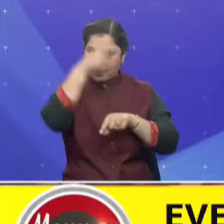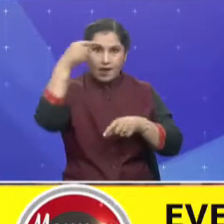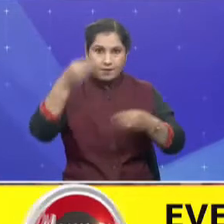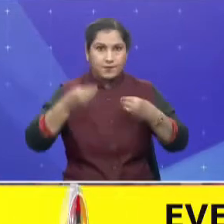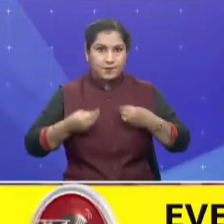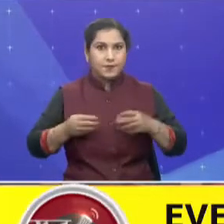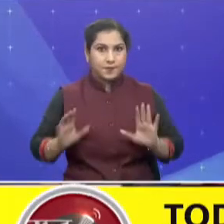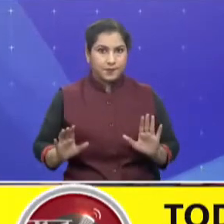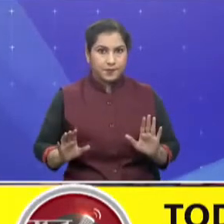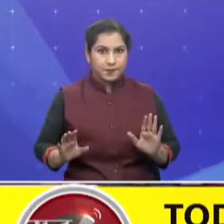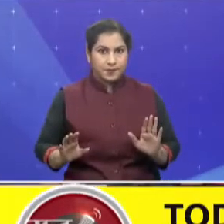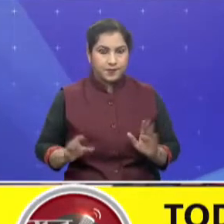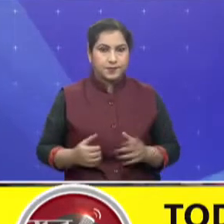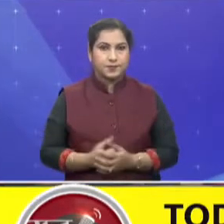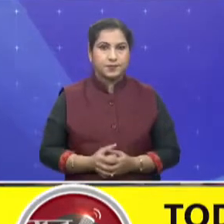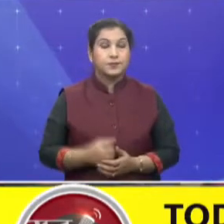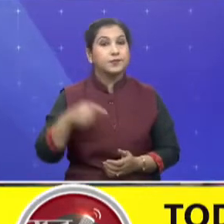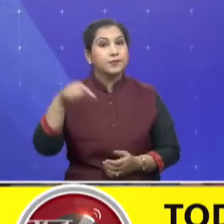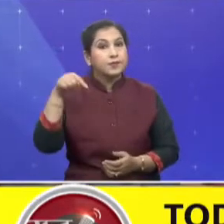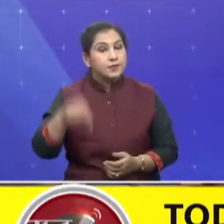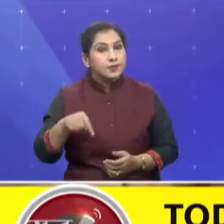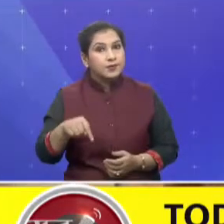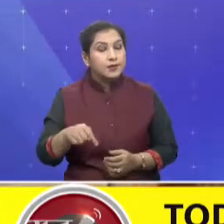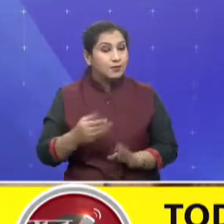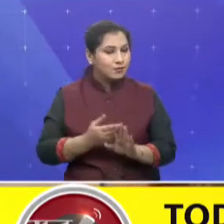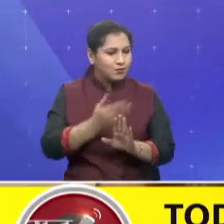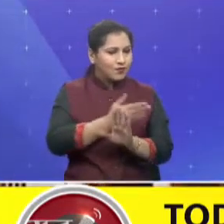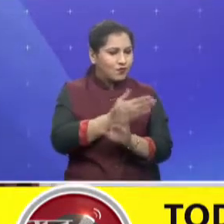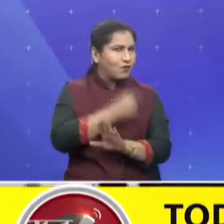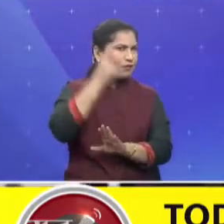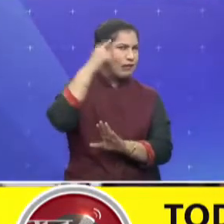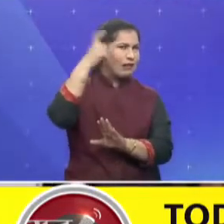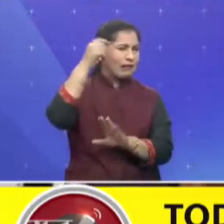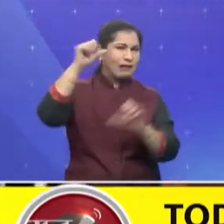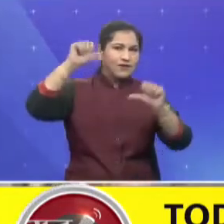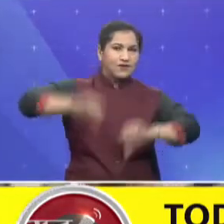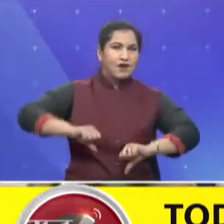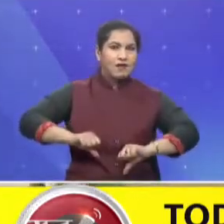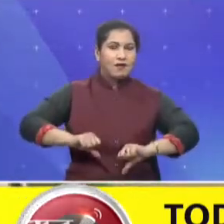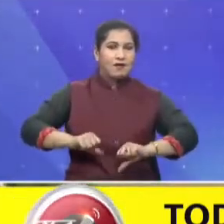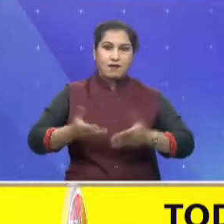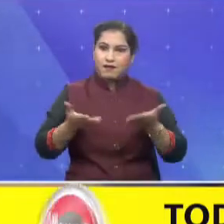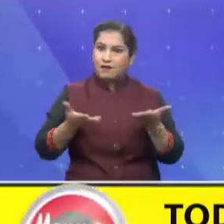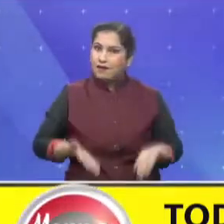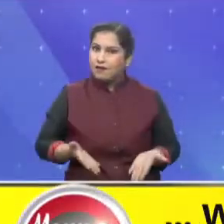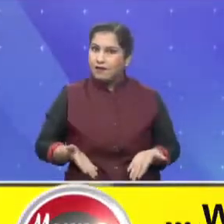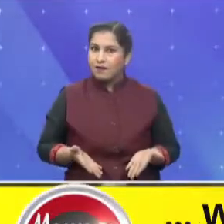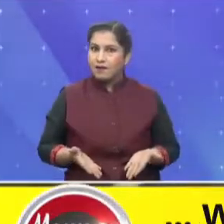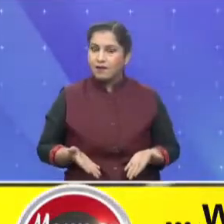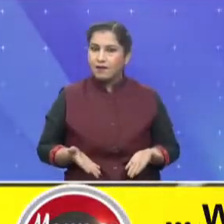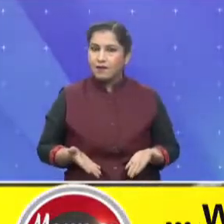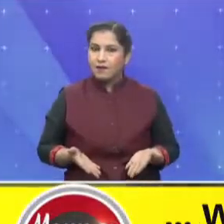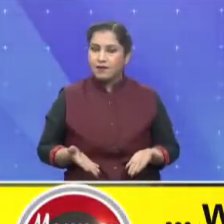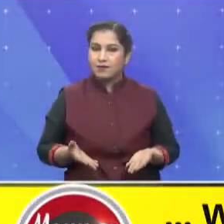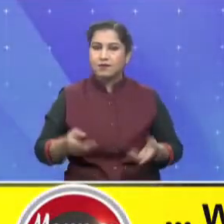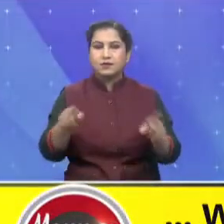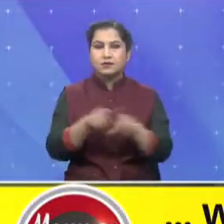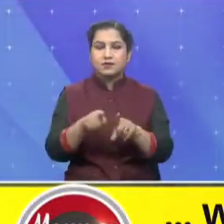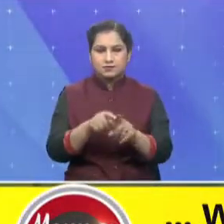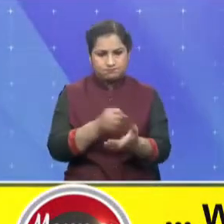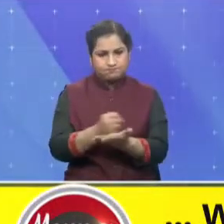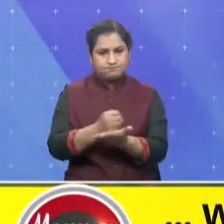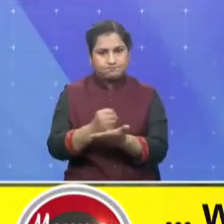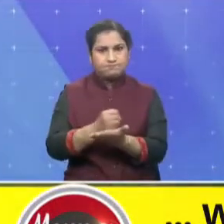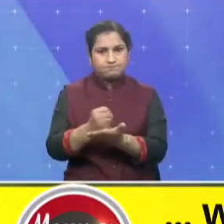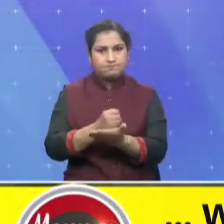लाती है। जिन लक्ष्यों की पहले हम कल्पना भी नहीं करते थे, आज देश उनके लिए प्रयास